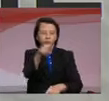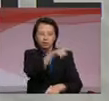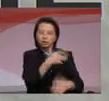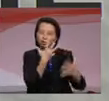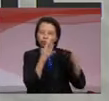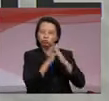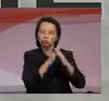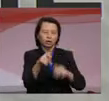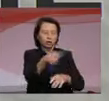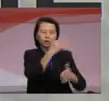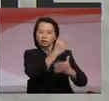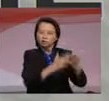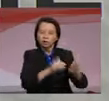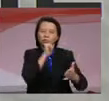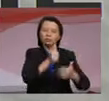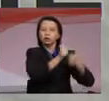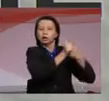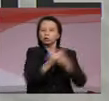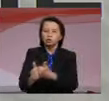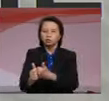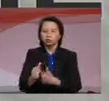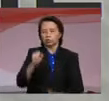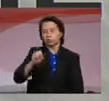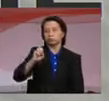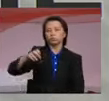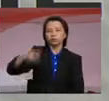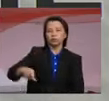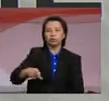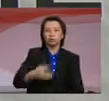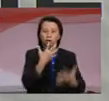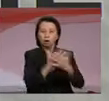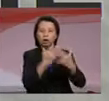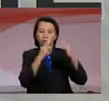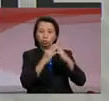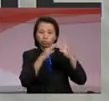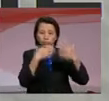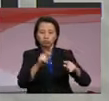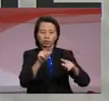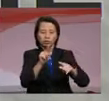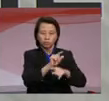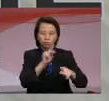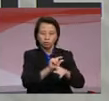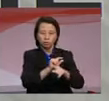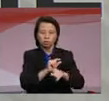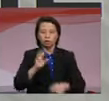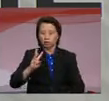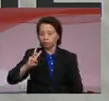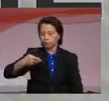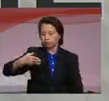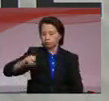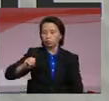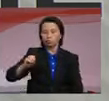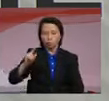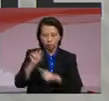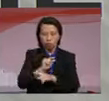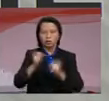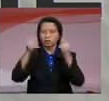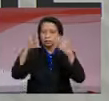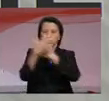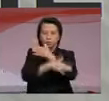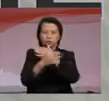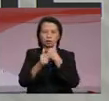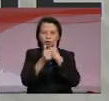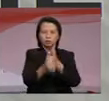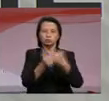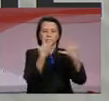ketidakpatuhan kepada arahan kuarantin di rumah. Kuarantin di rumah telah digunapakai oleh WHO dan juga banyak negara.